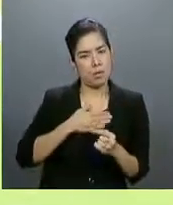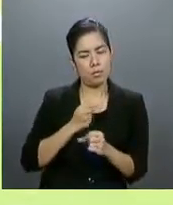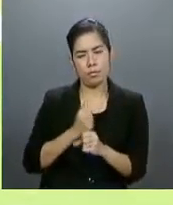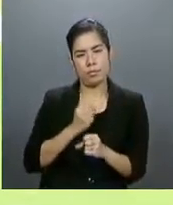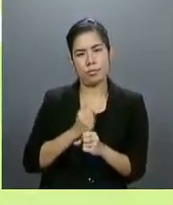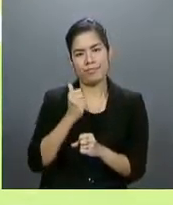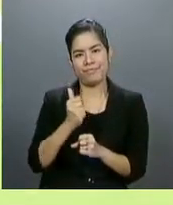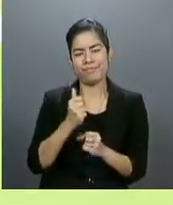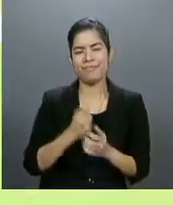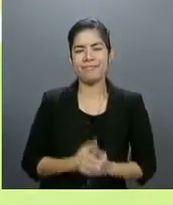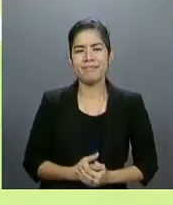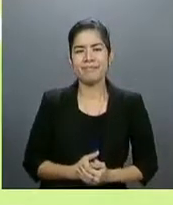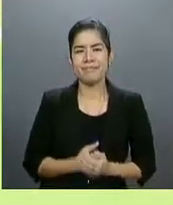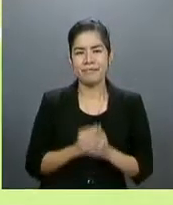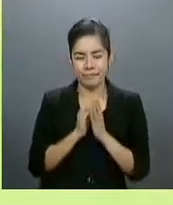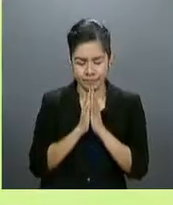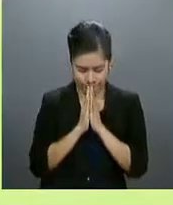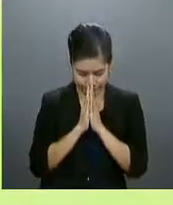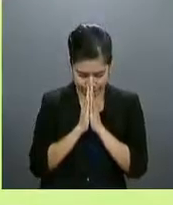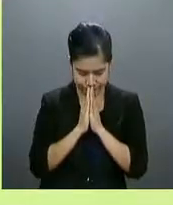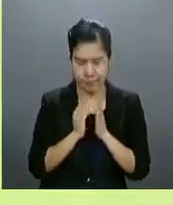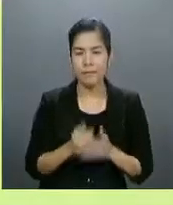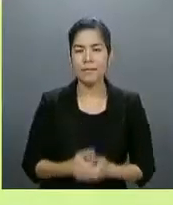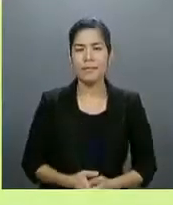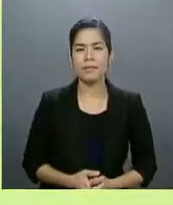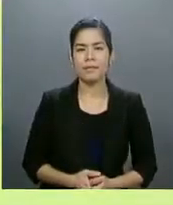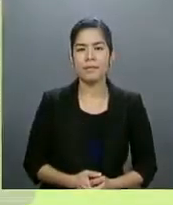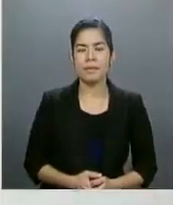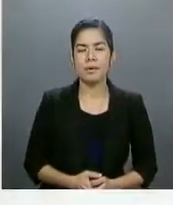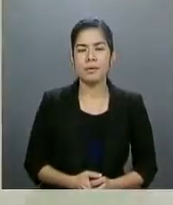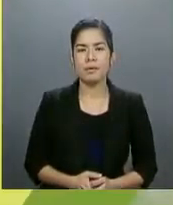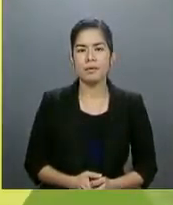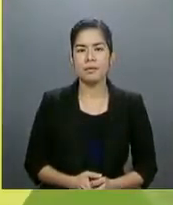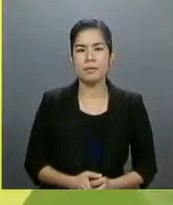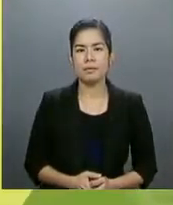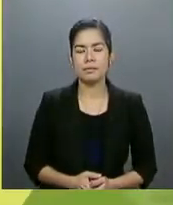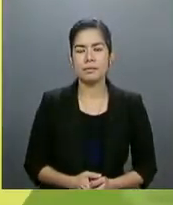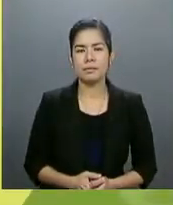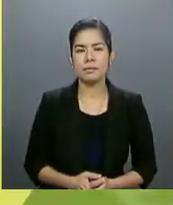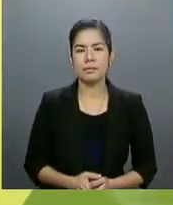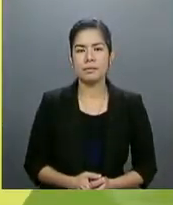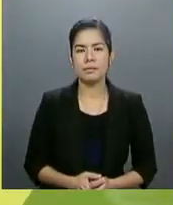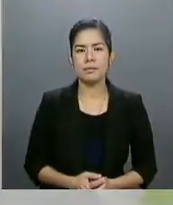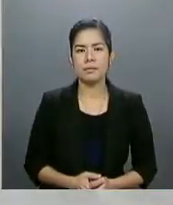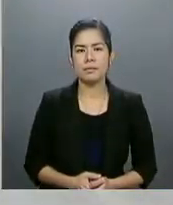สำหรับวันนี้สวัสดีค่ะ